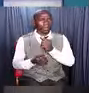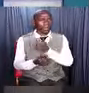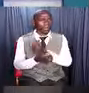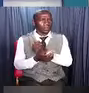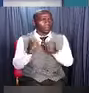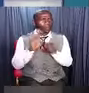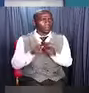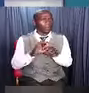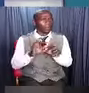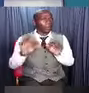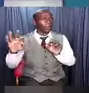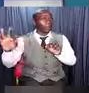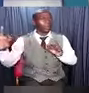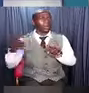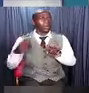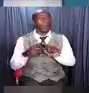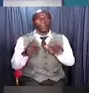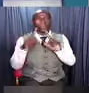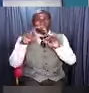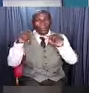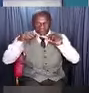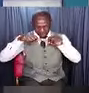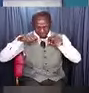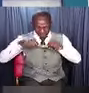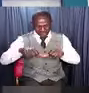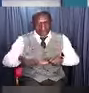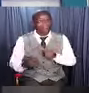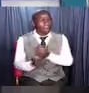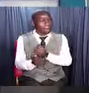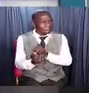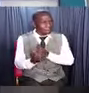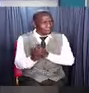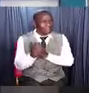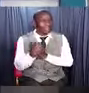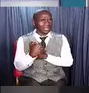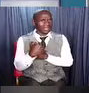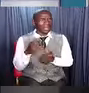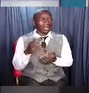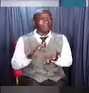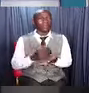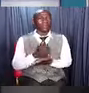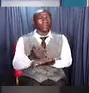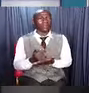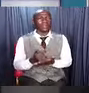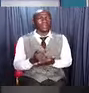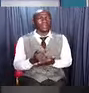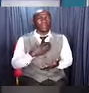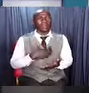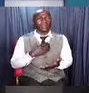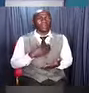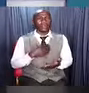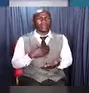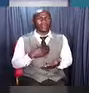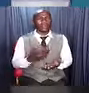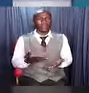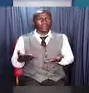And you have so much counseling. Lakini neno kukaa. But the word abiding. Hallelujah. Hallelujah. Hata mgeni anayeandaliwa.